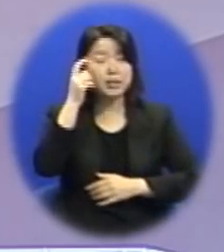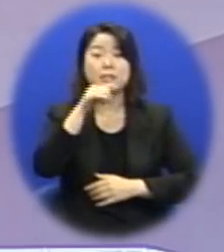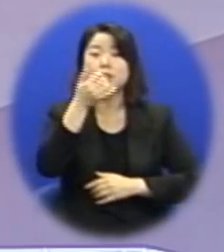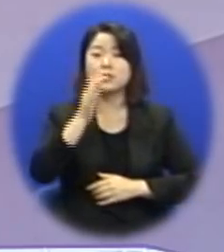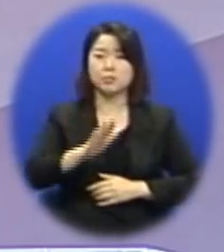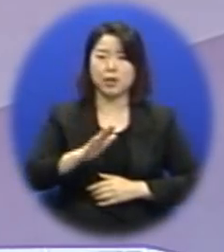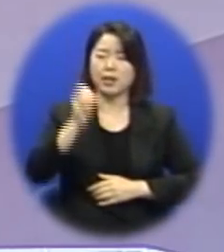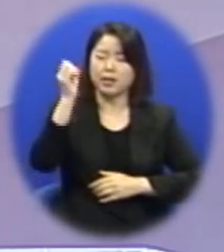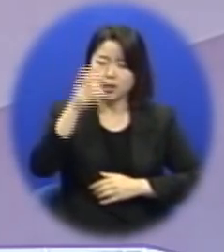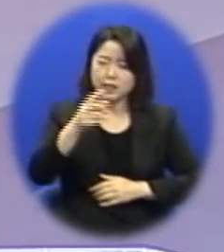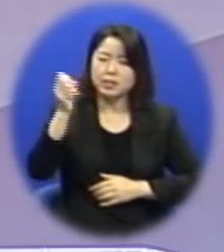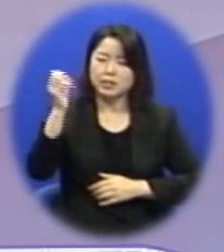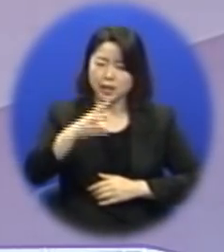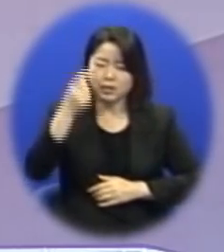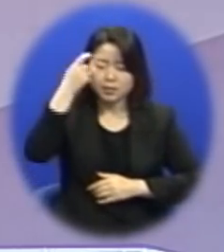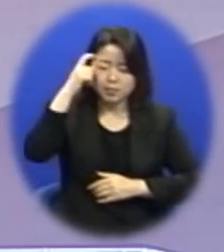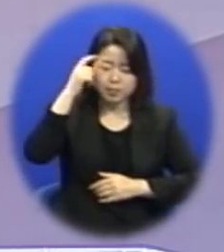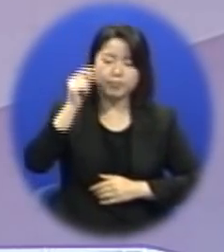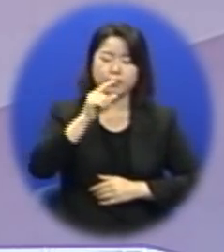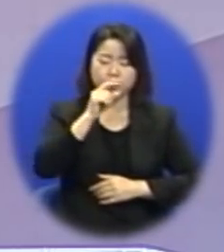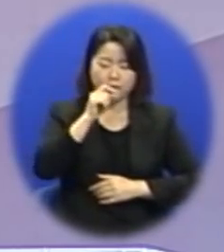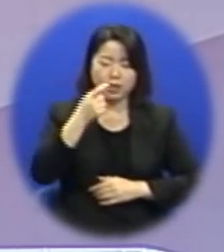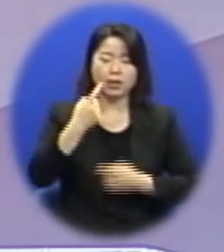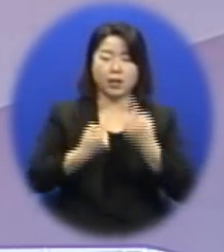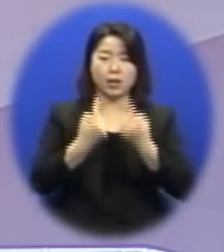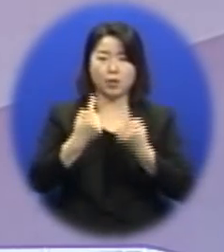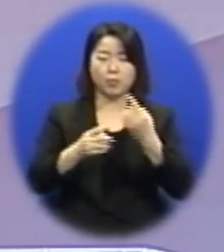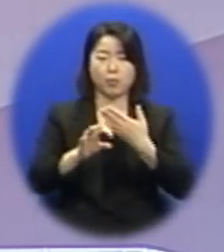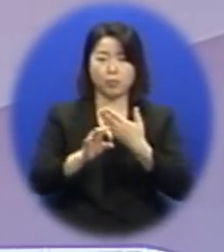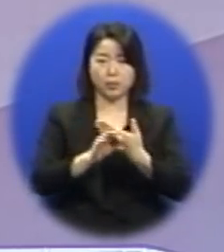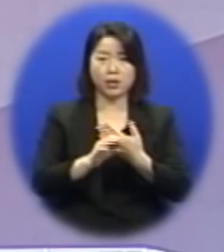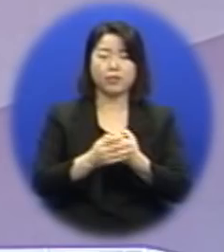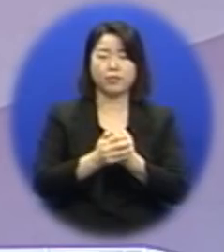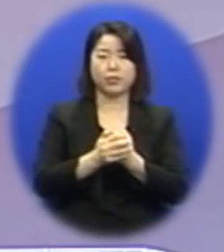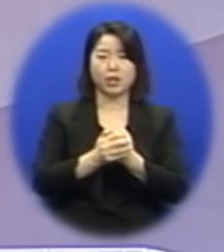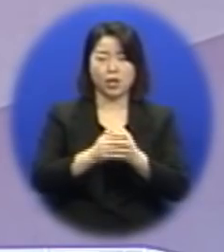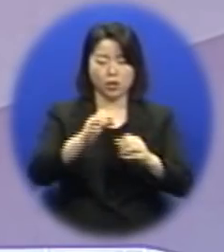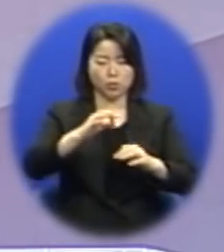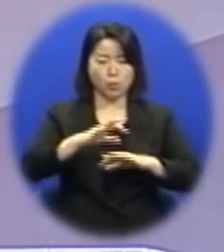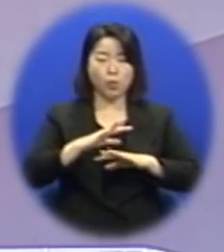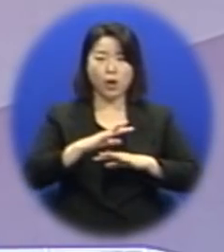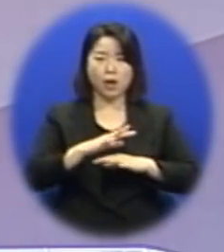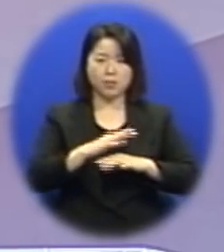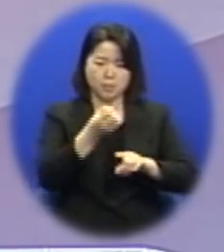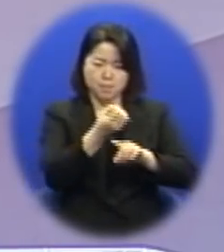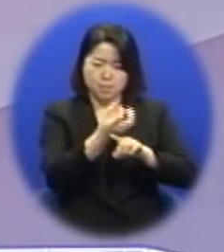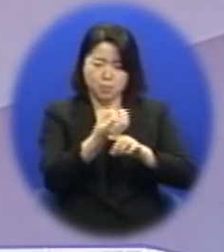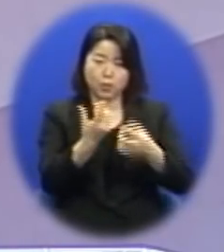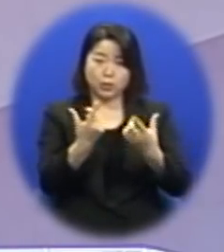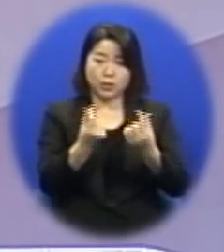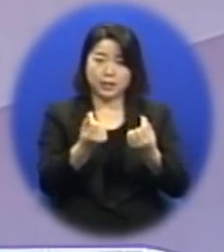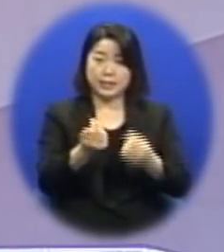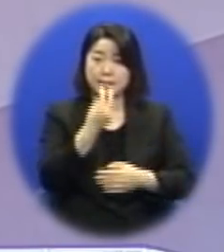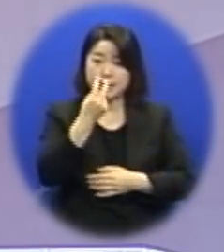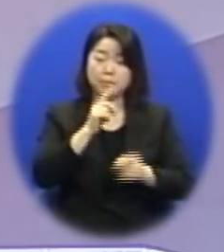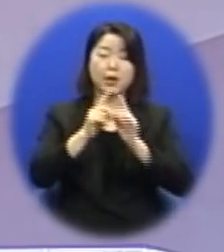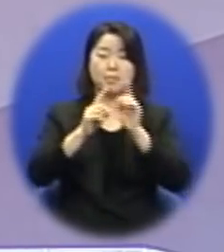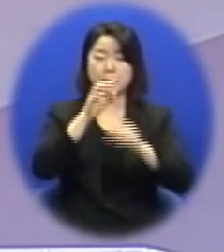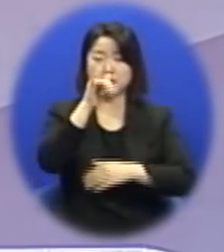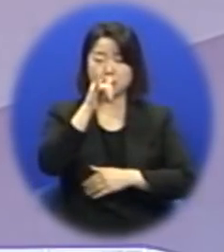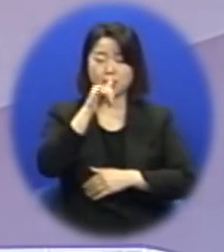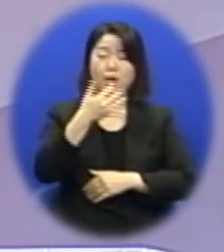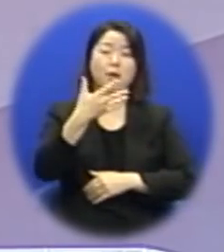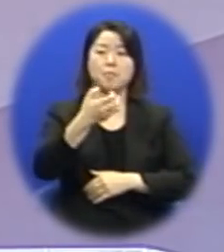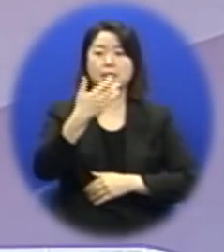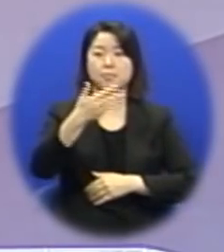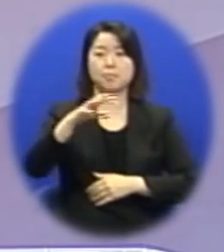묵상하고 다시 묵상해 보면 놀라운 보석 같은 생명의 역사가 있습니다 그건이 시편 88편